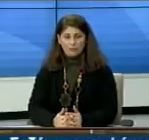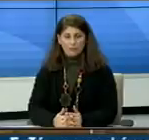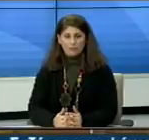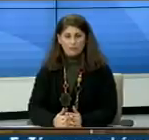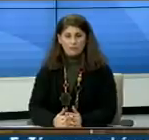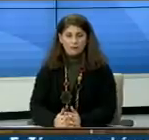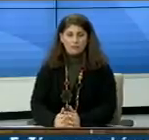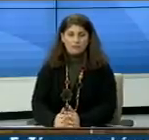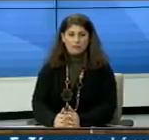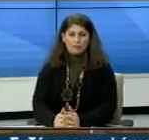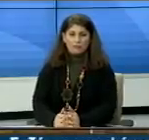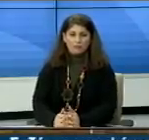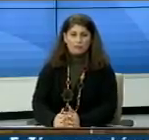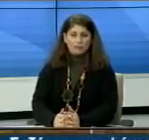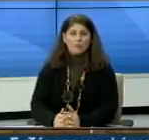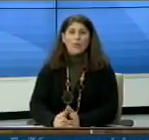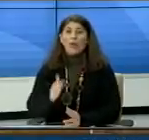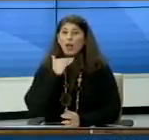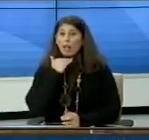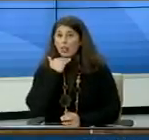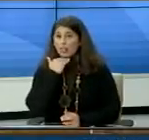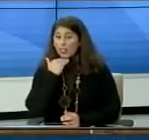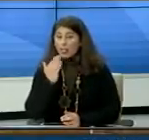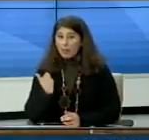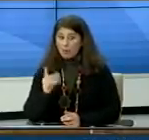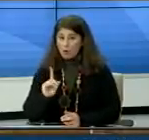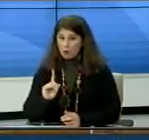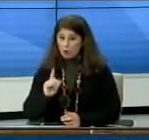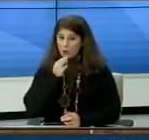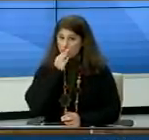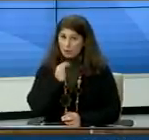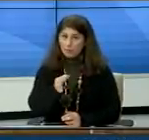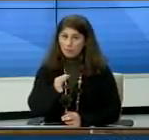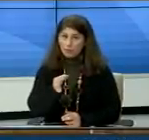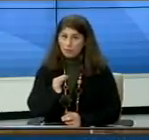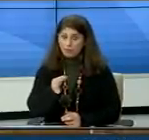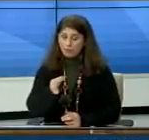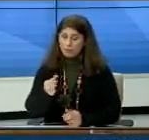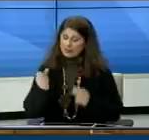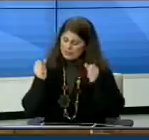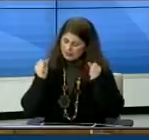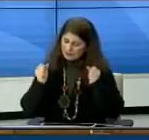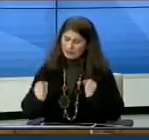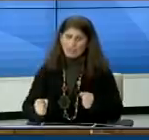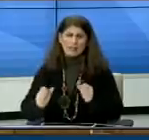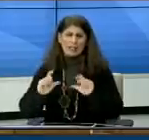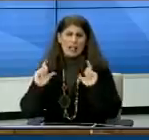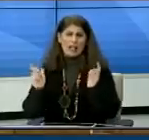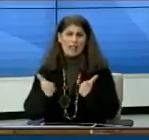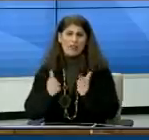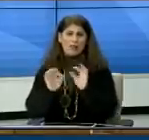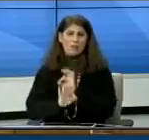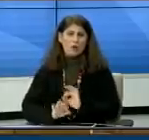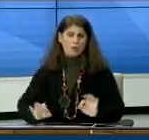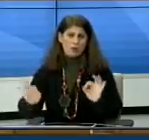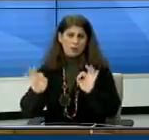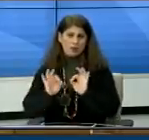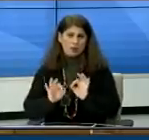Δεν μπορώ όμως να μην σταθώ στην ακρογωνία εθνική